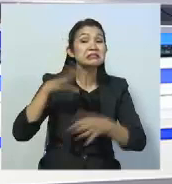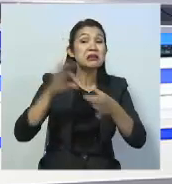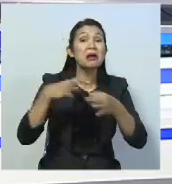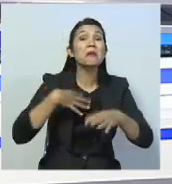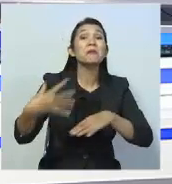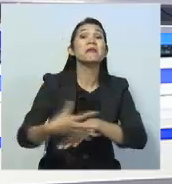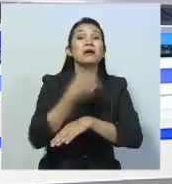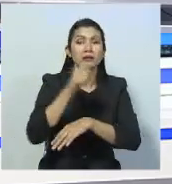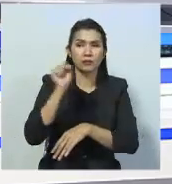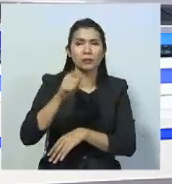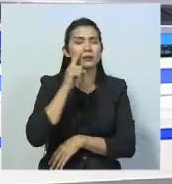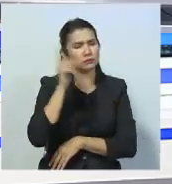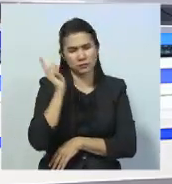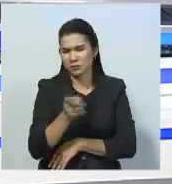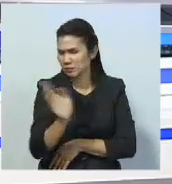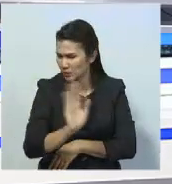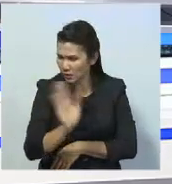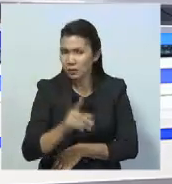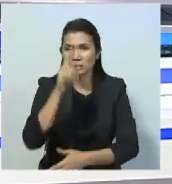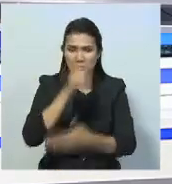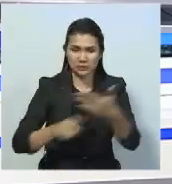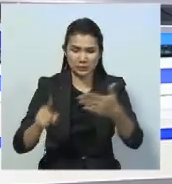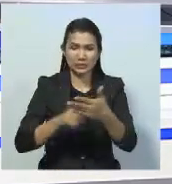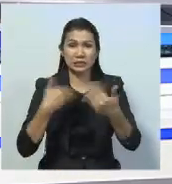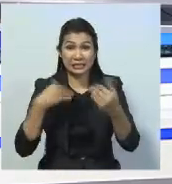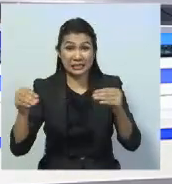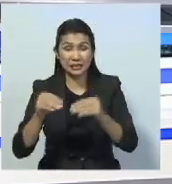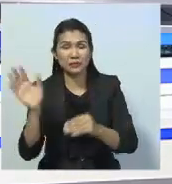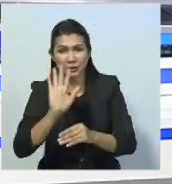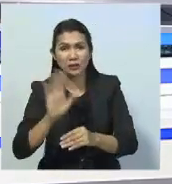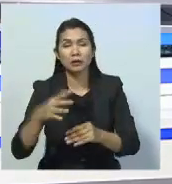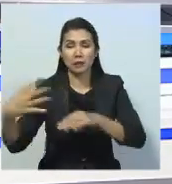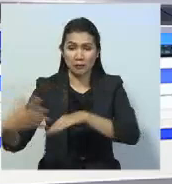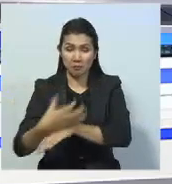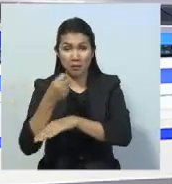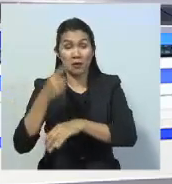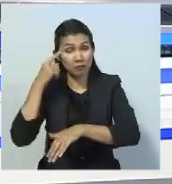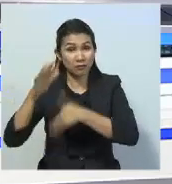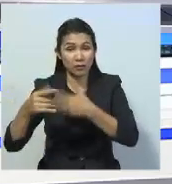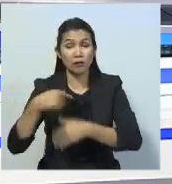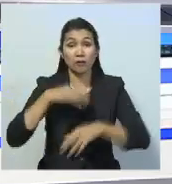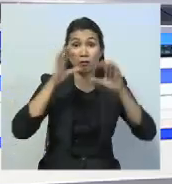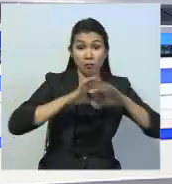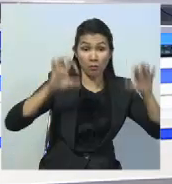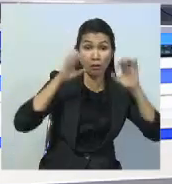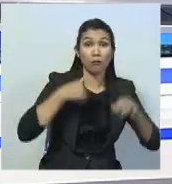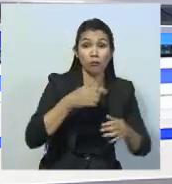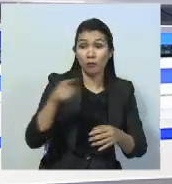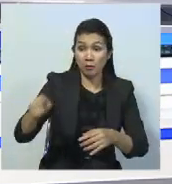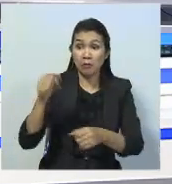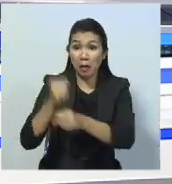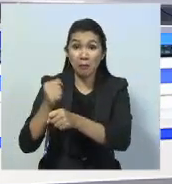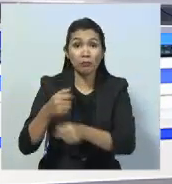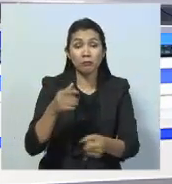ผลทางการเมืองหรือเปล่าแต่มันไม่ใช่ว่าเรื่องของการเลือกตั้งกำลังจะเดินหน้าการเมืองเริ่มมีการเคลื่อนไหวไม่ได้หมายความว่ารัฐบาลจะต้องหยุดทำง